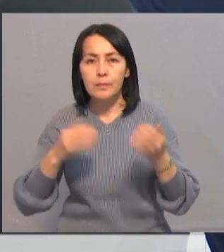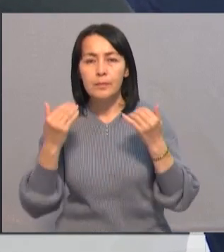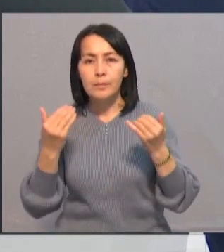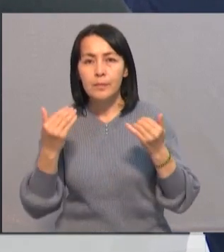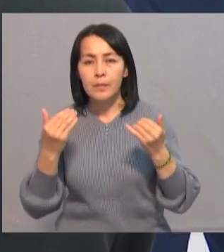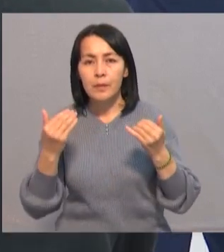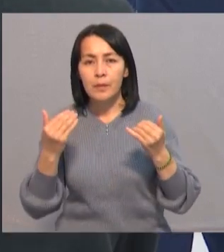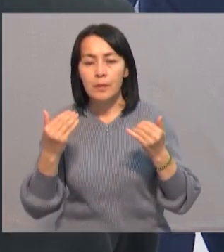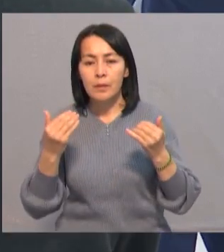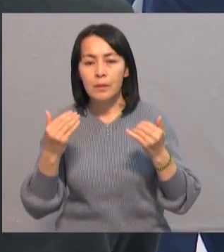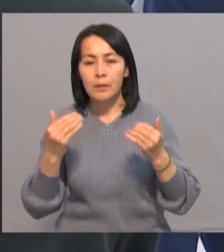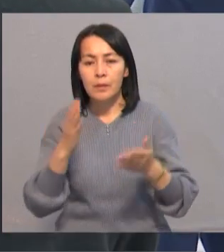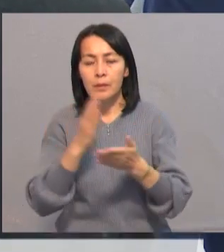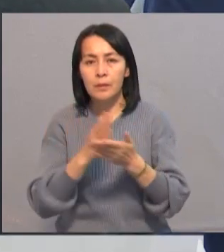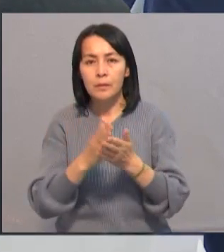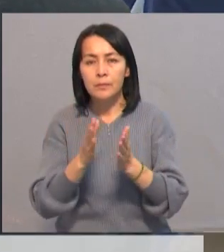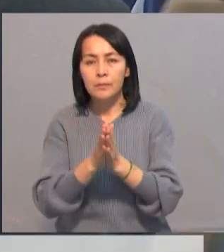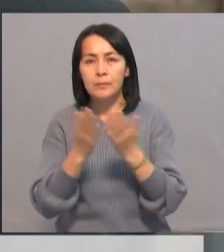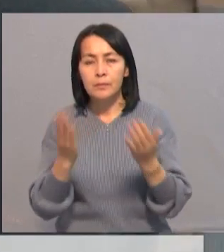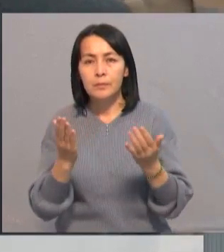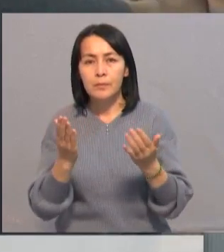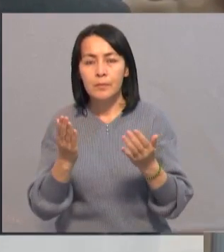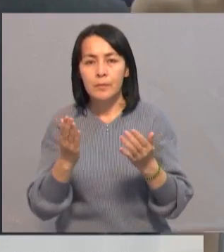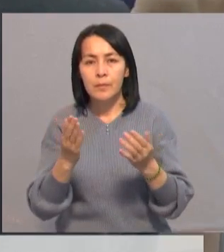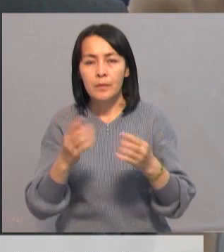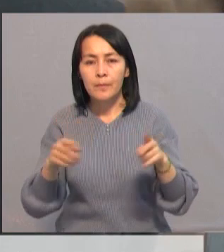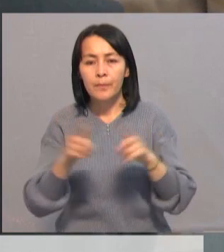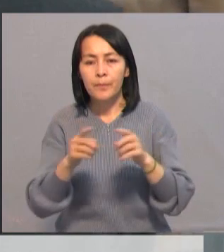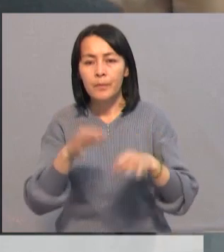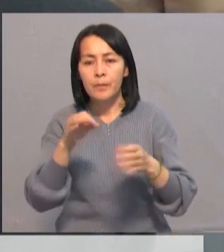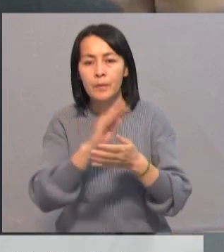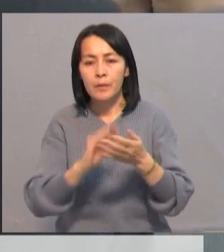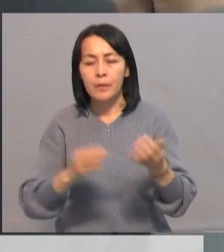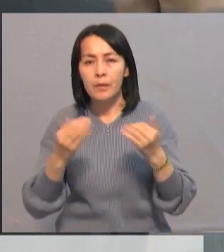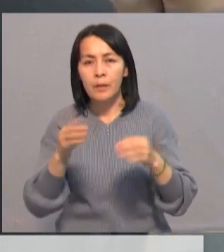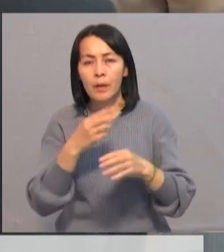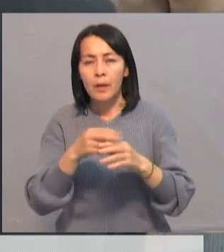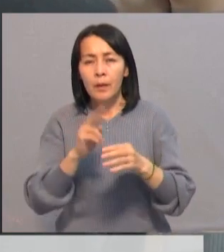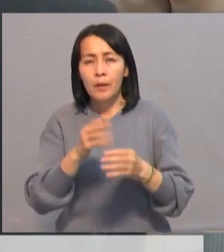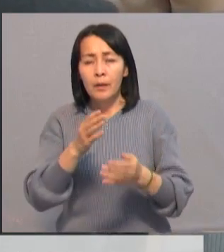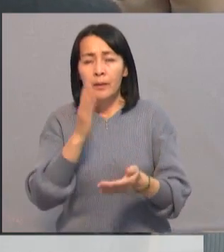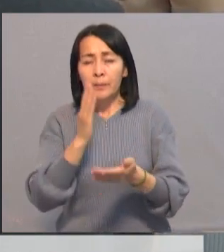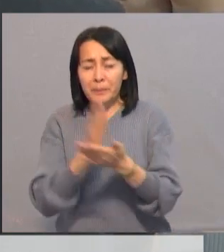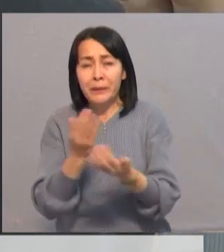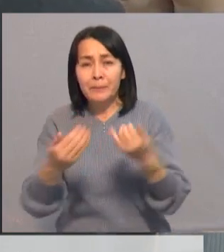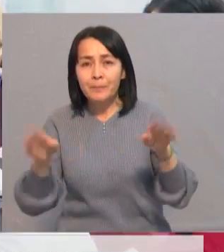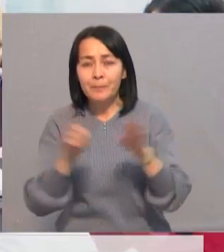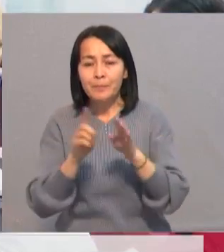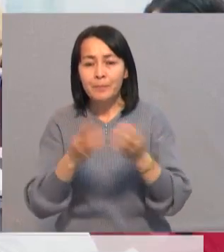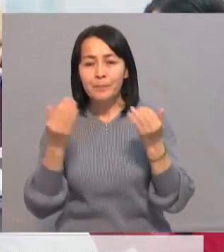не судимыз правқы сұрайды, не судимыз правқыны сіз берген кезде, ол жерде соттылығы жазылып тұрады, сондықтан ешқандай бірде бір жұмыс